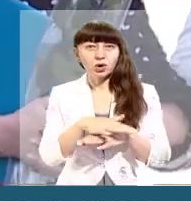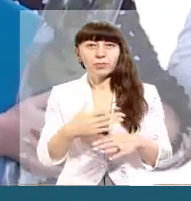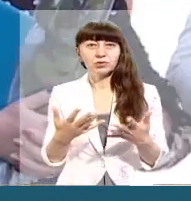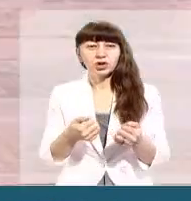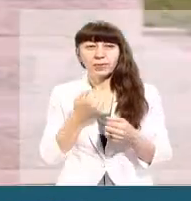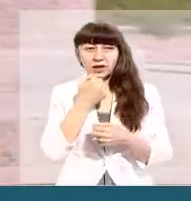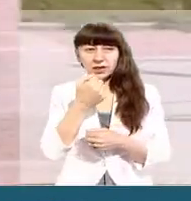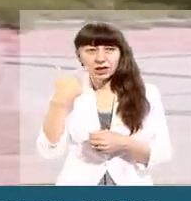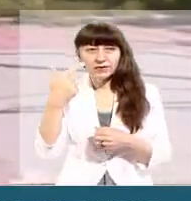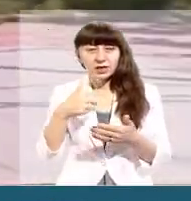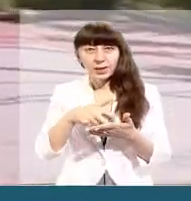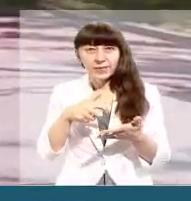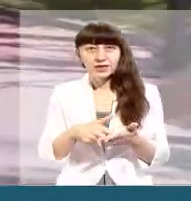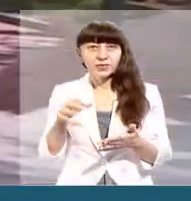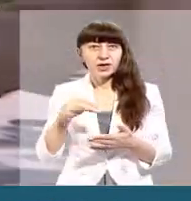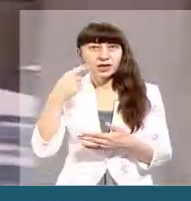грамоты.